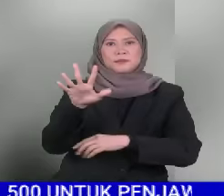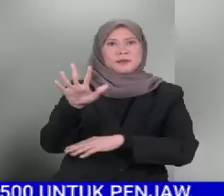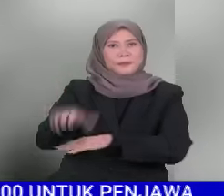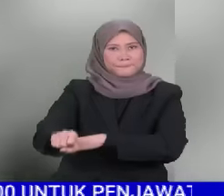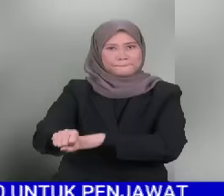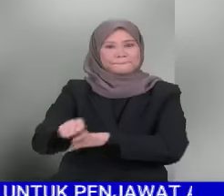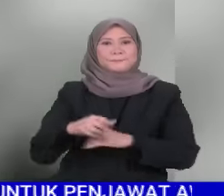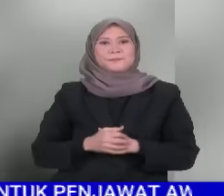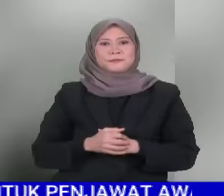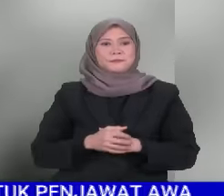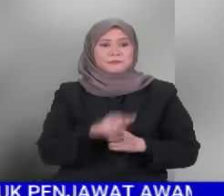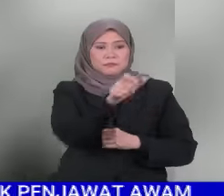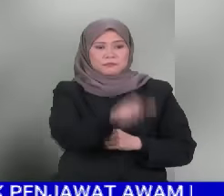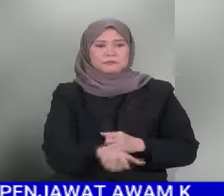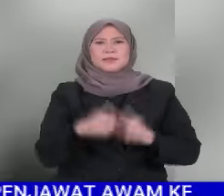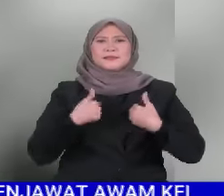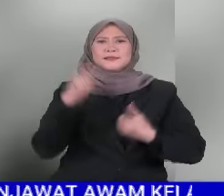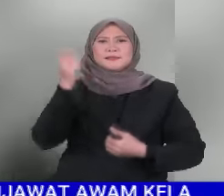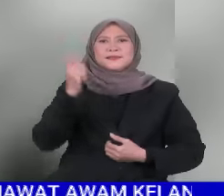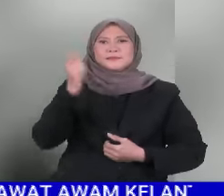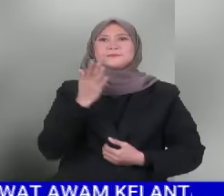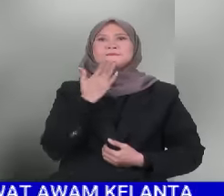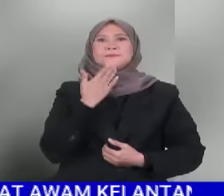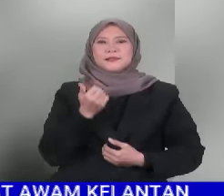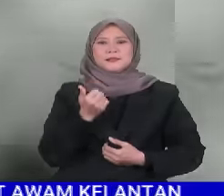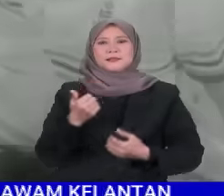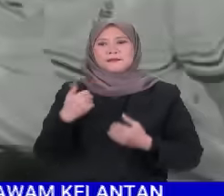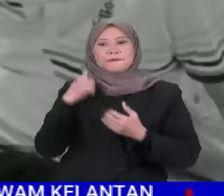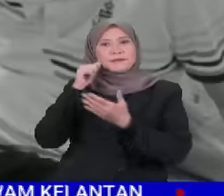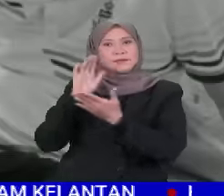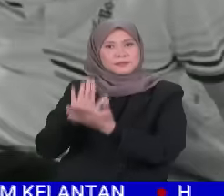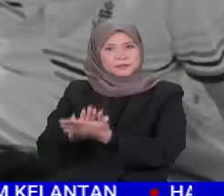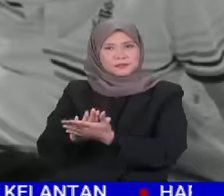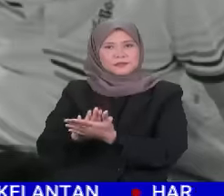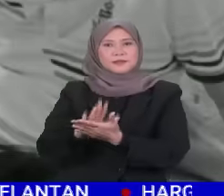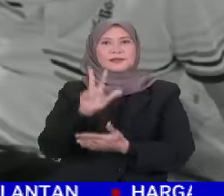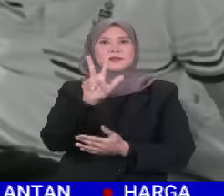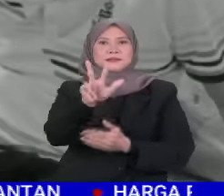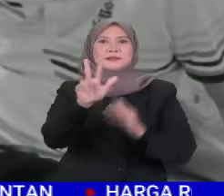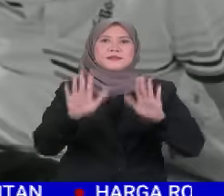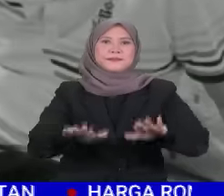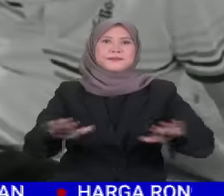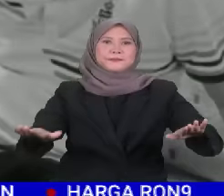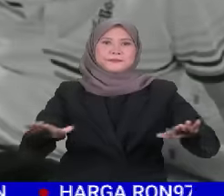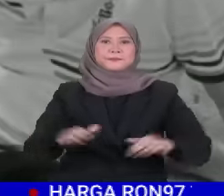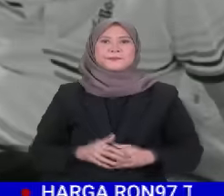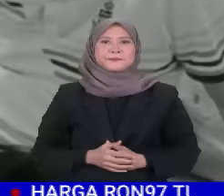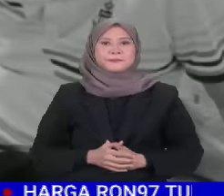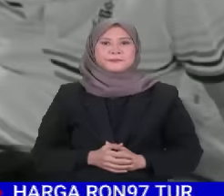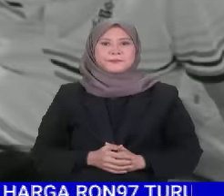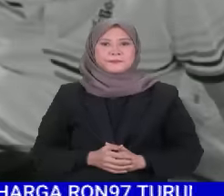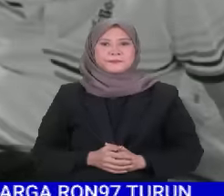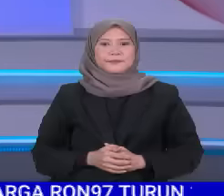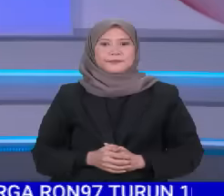malam oleh HAM yang mengidap penyakit kencing manis meninggalkan seorang Palu serta tiga orang anak